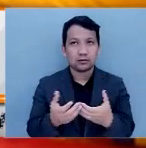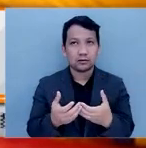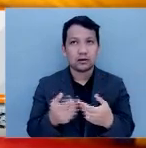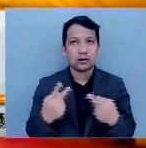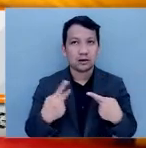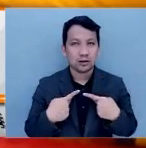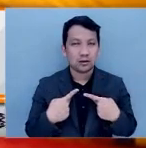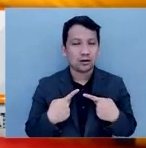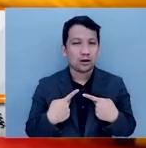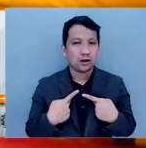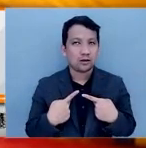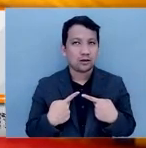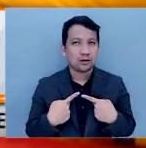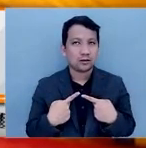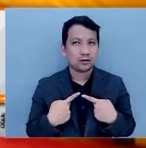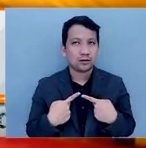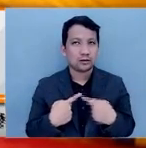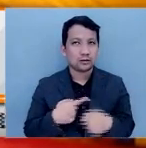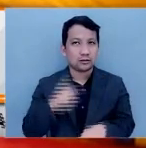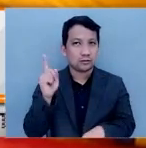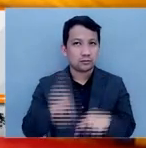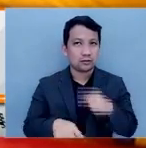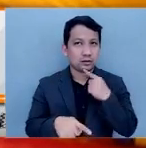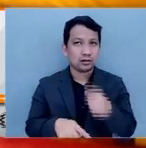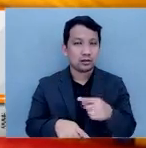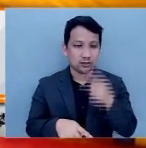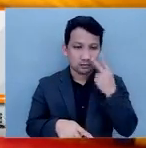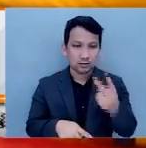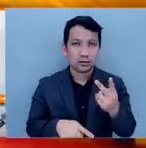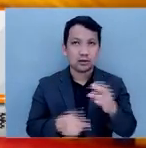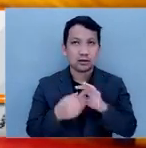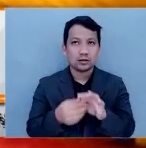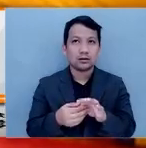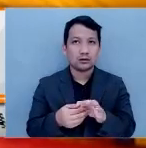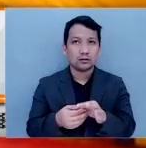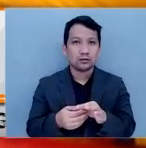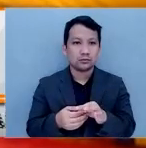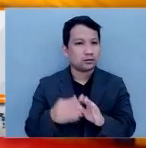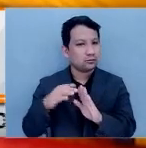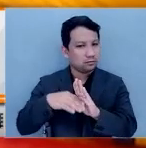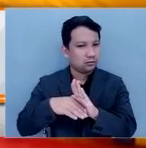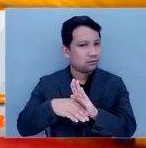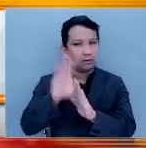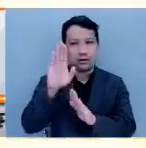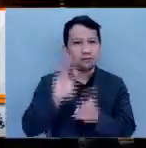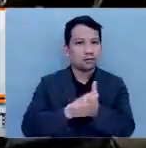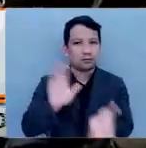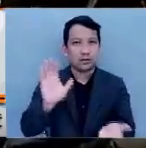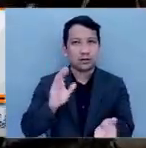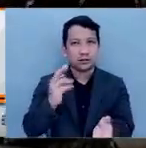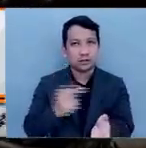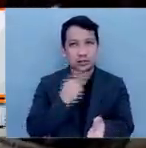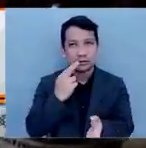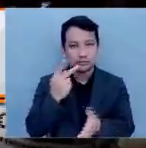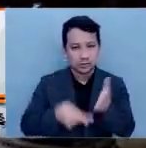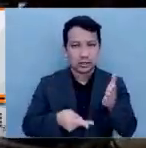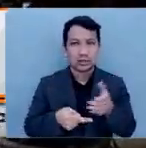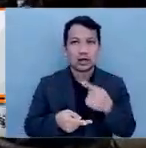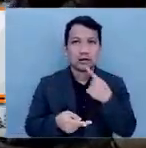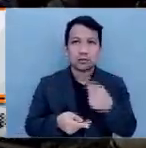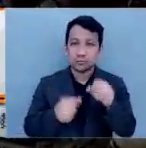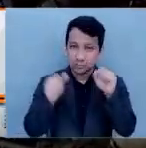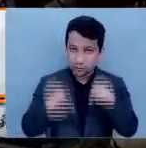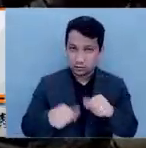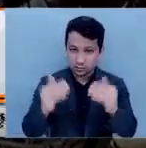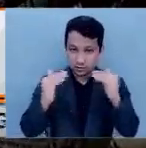medyo meron, hindi na natin dapat makita ang biglang pagtaas ng mga presyo. Pero kaya pa bang